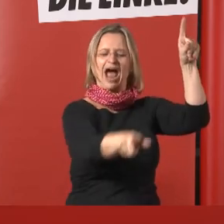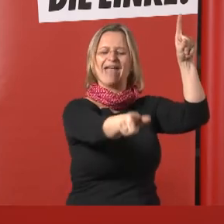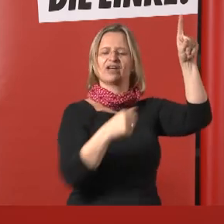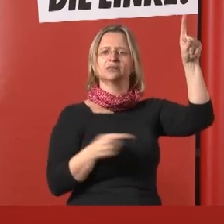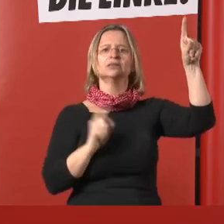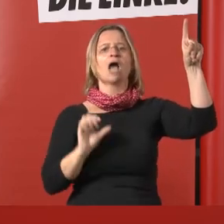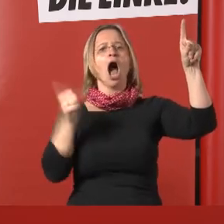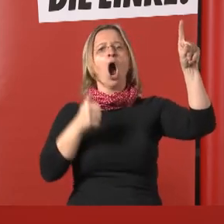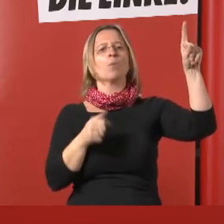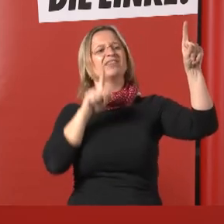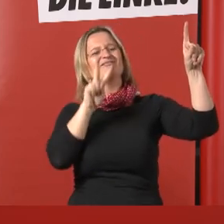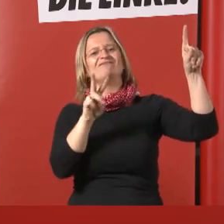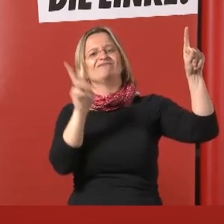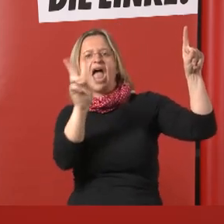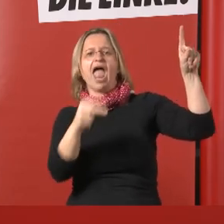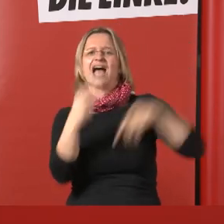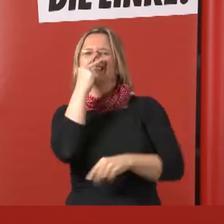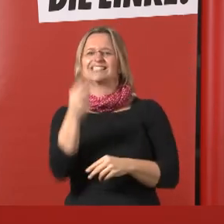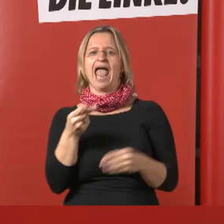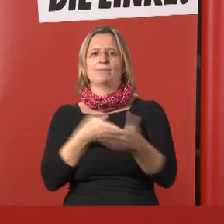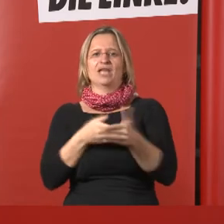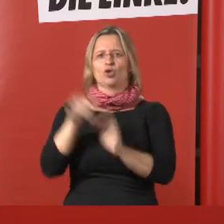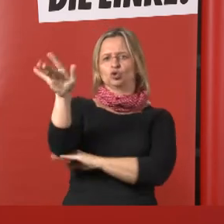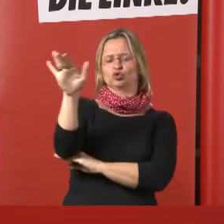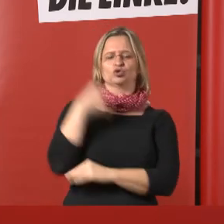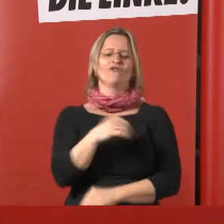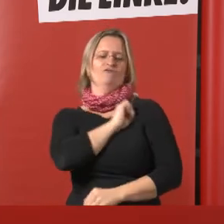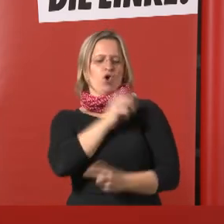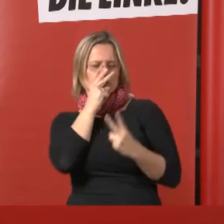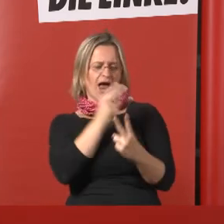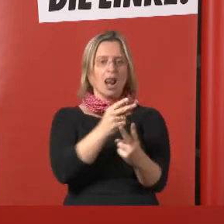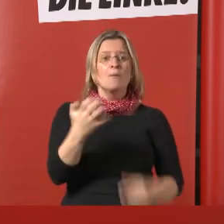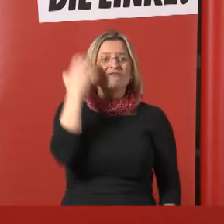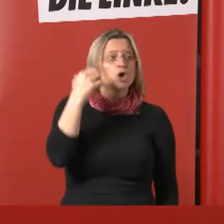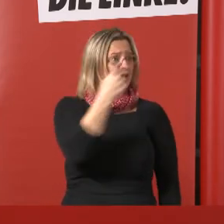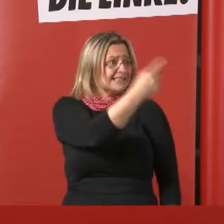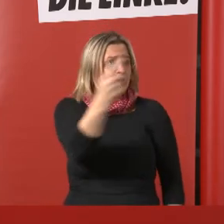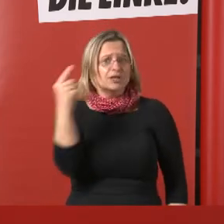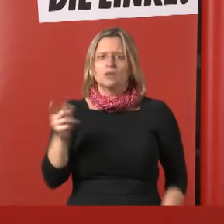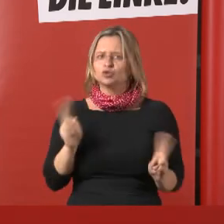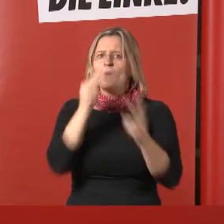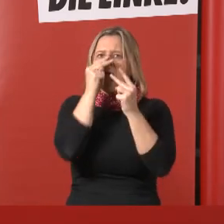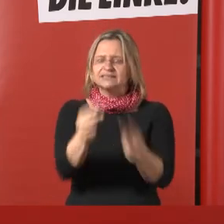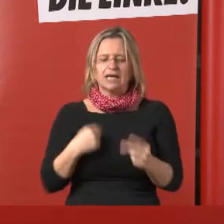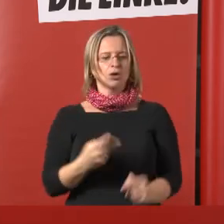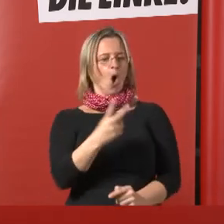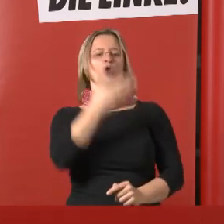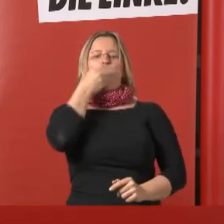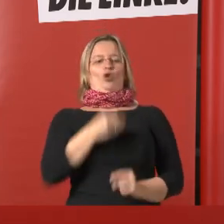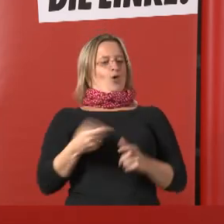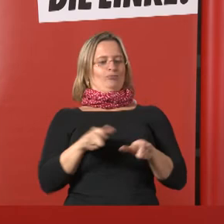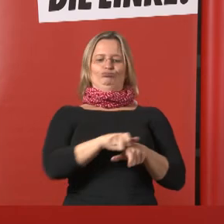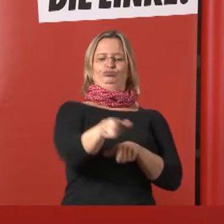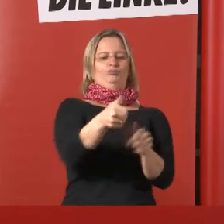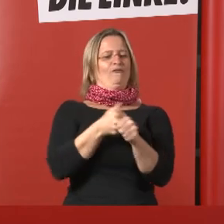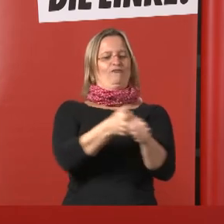Orientierungsstreifen an Bahnsteigen ist eigentlich für sehbehinderte Menschen gedacht als im Orientierungsfaden. Aber jeder von Ihnen, der schon mal an dem